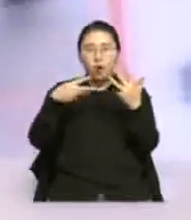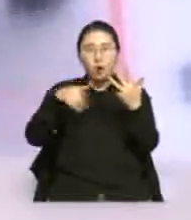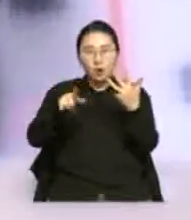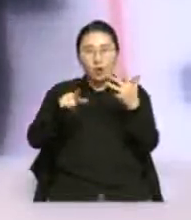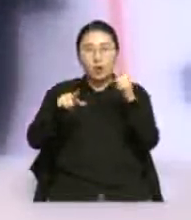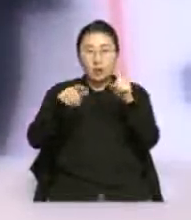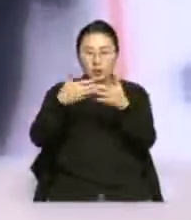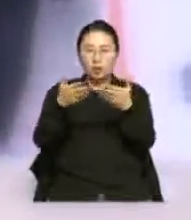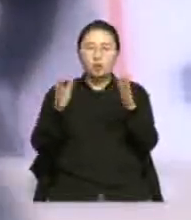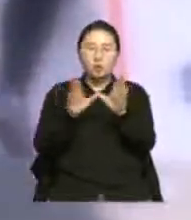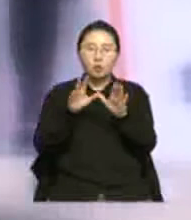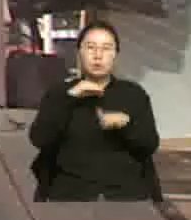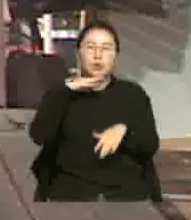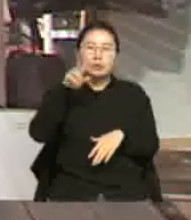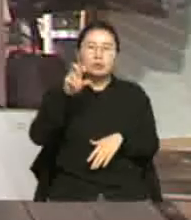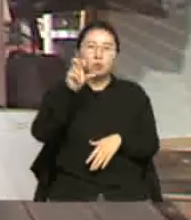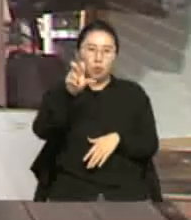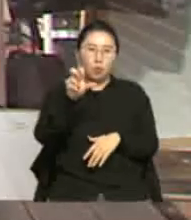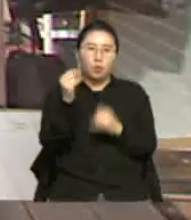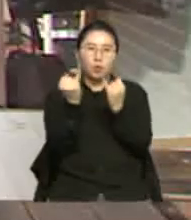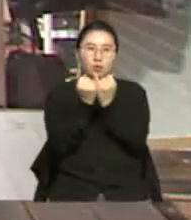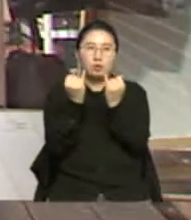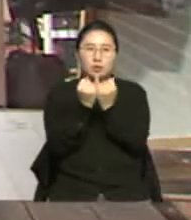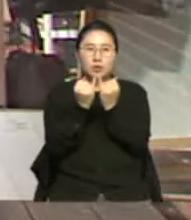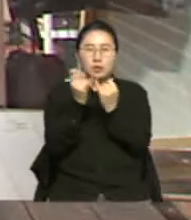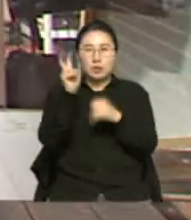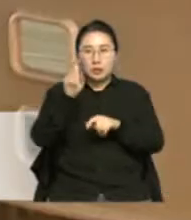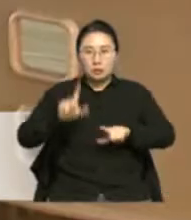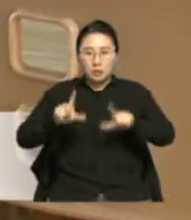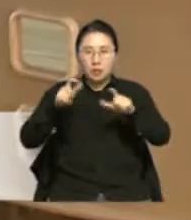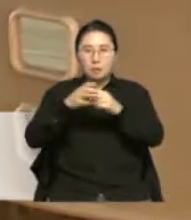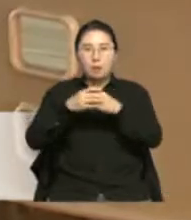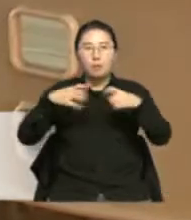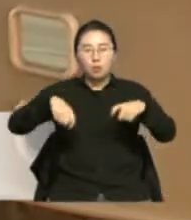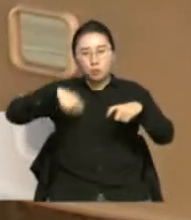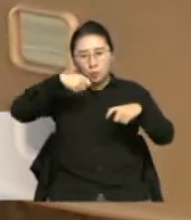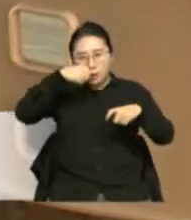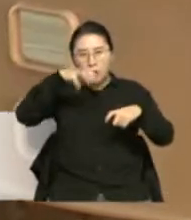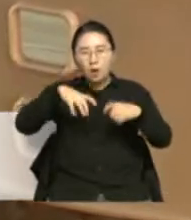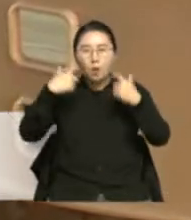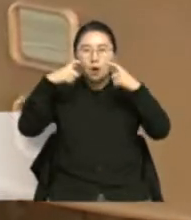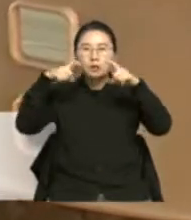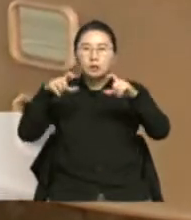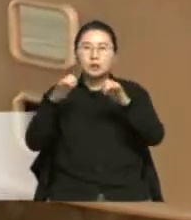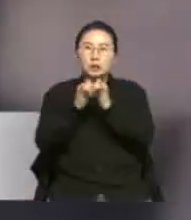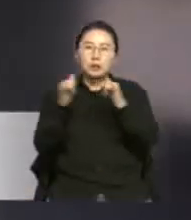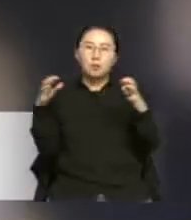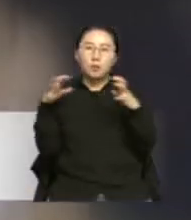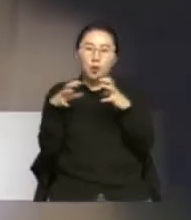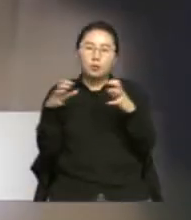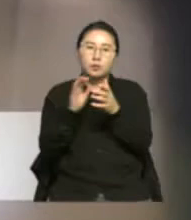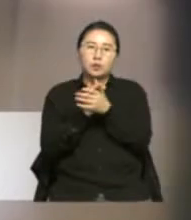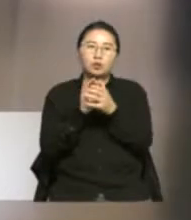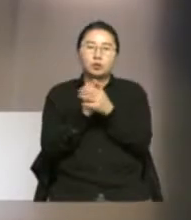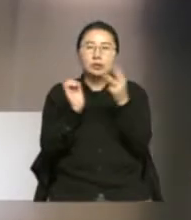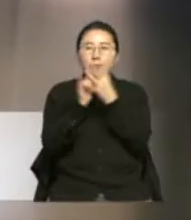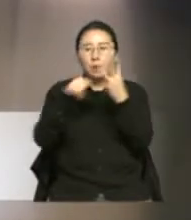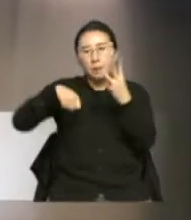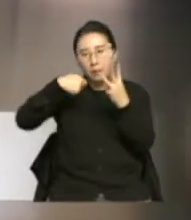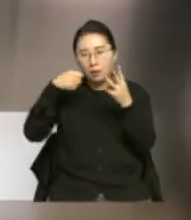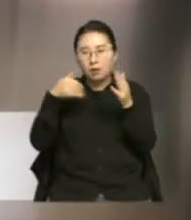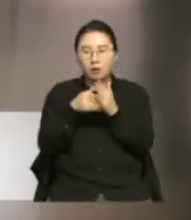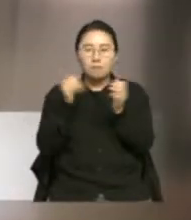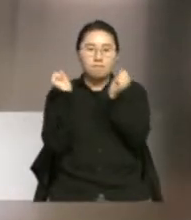거주하는 25세 여성 입니다 지난 20일 오후 마포구 소재 식당에서 확장자를 포함해 친구 3명과 식사를 하루